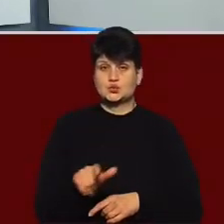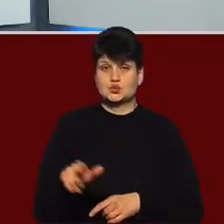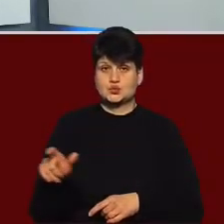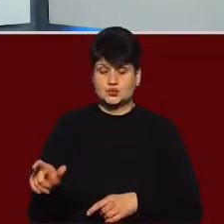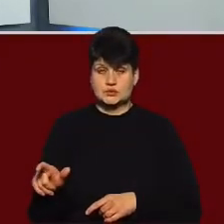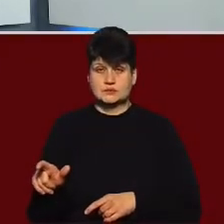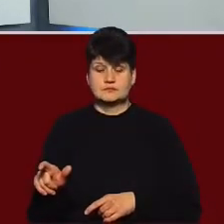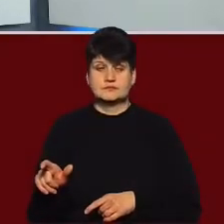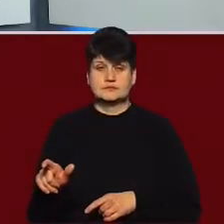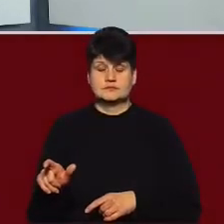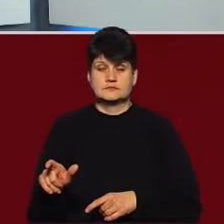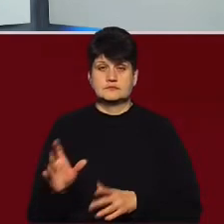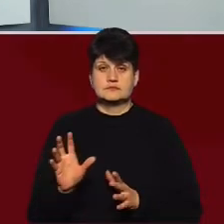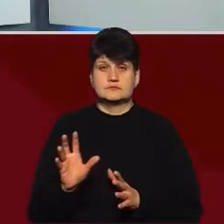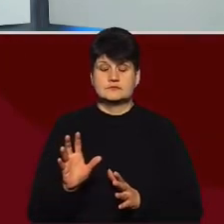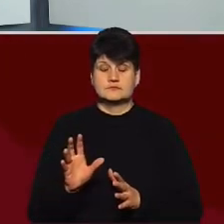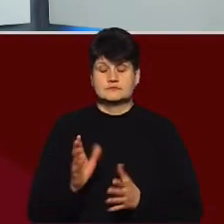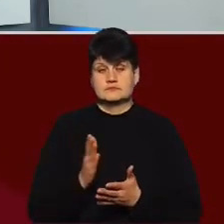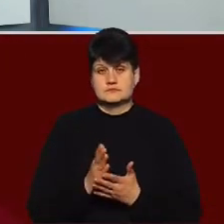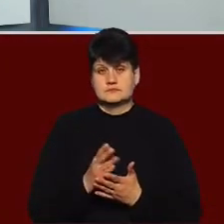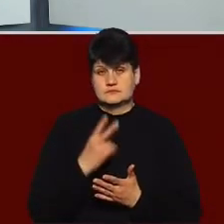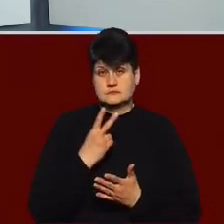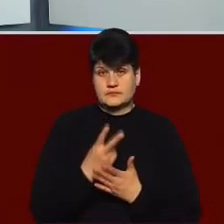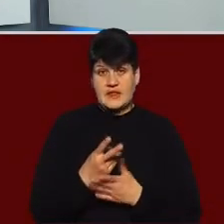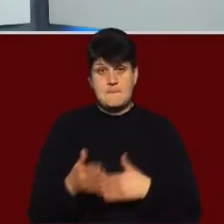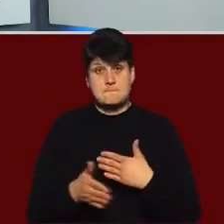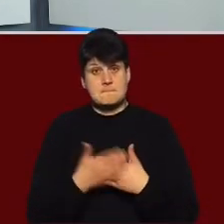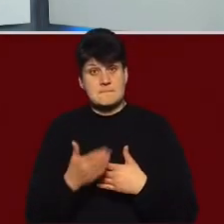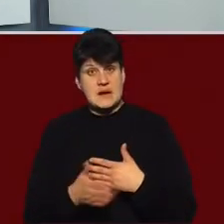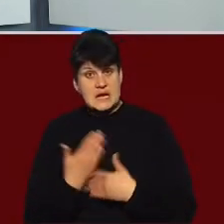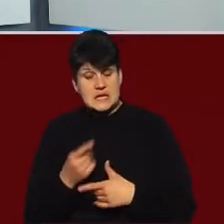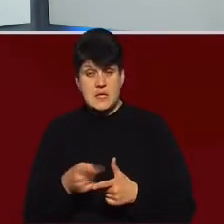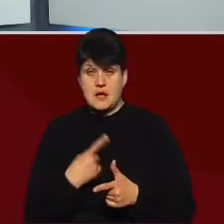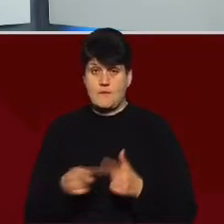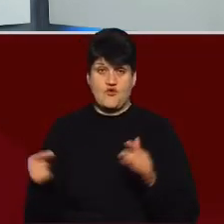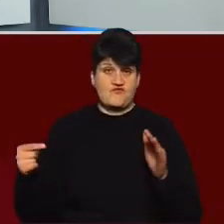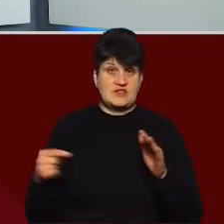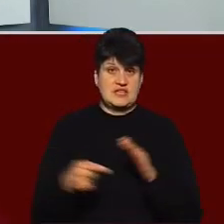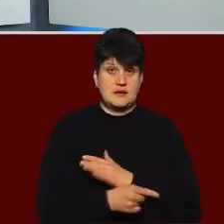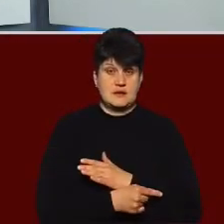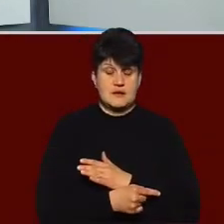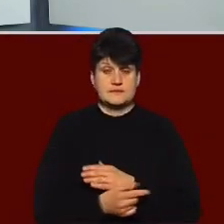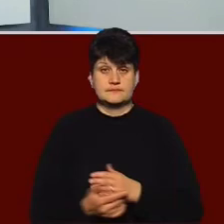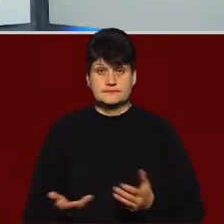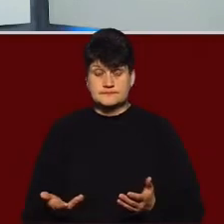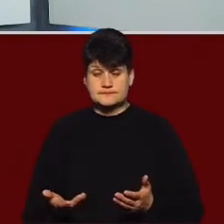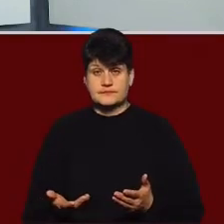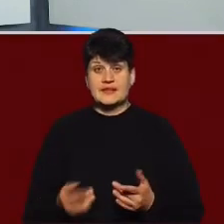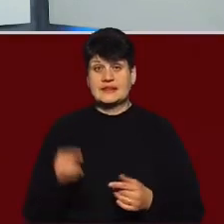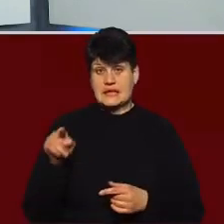в реакцію «бий або втікай», коли щодо тебе чинять агресію. Тобто ти або